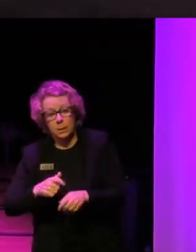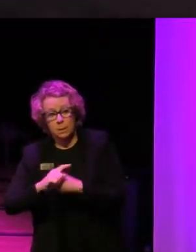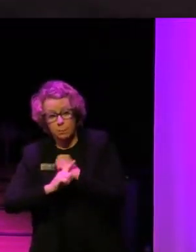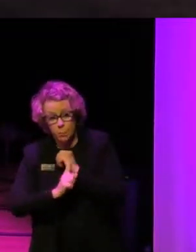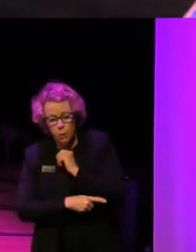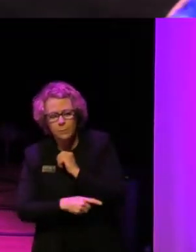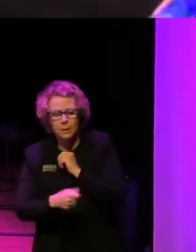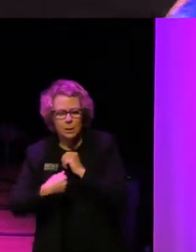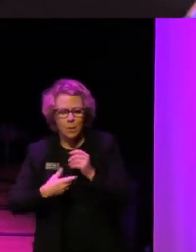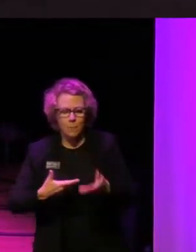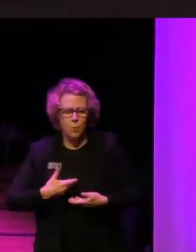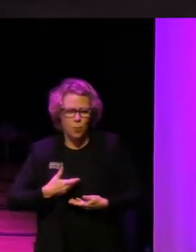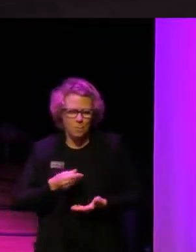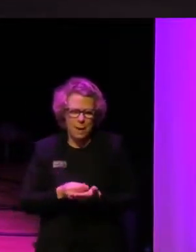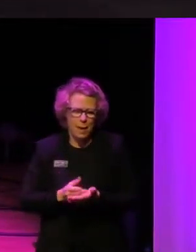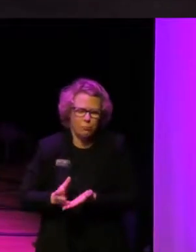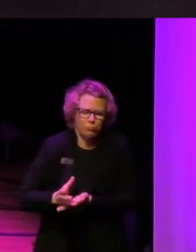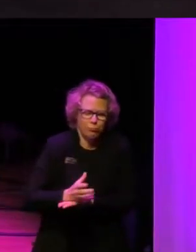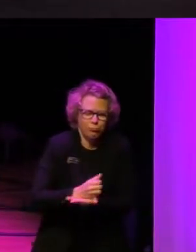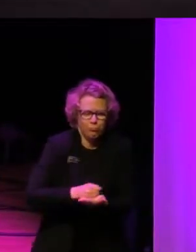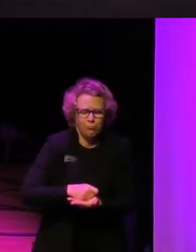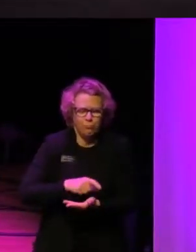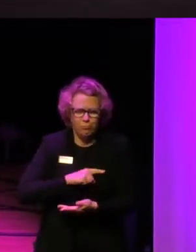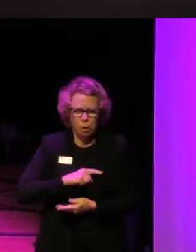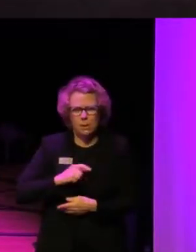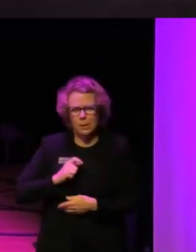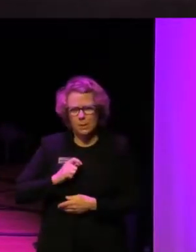jag får mycket pengar.